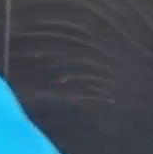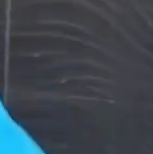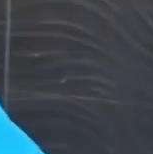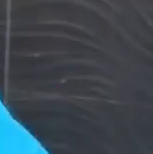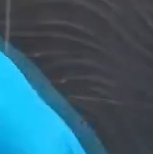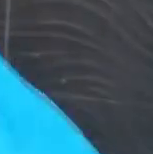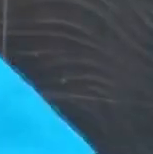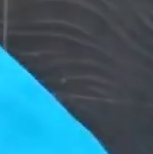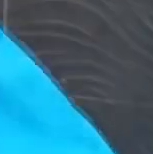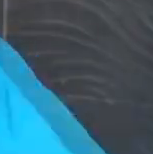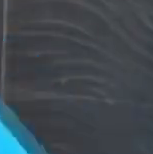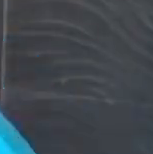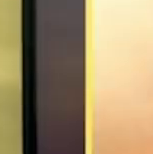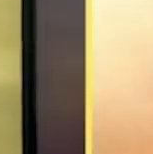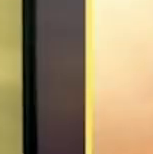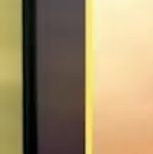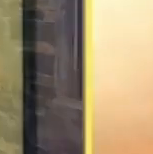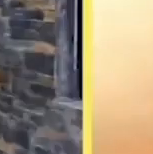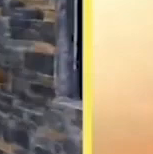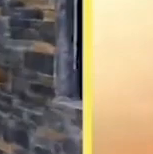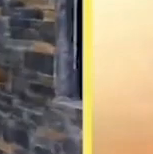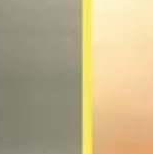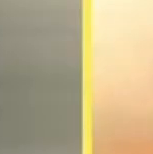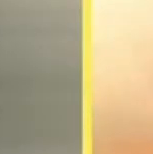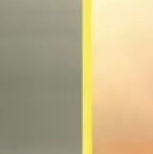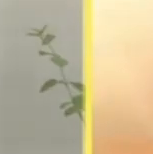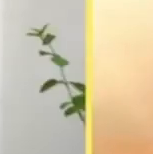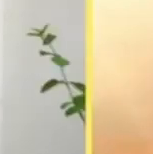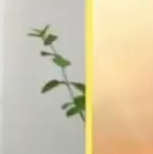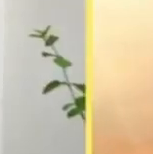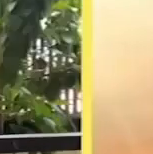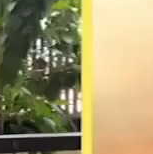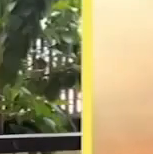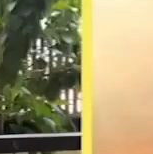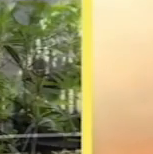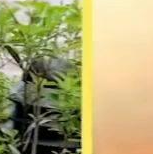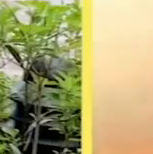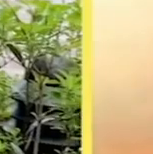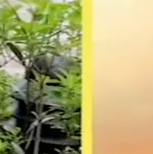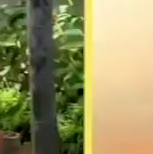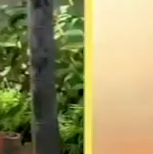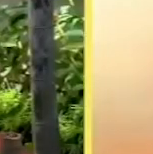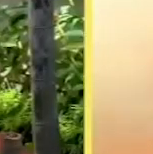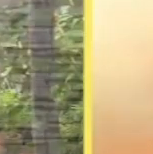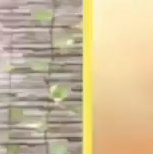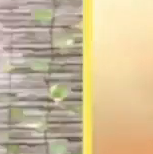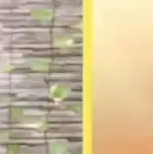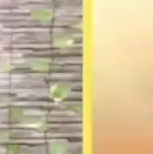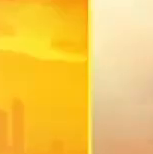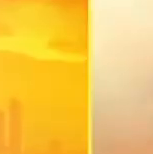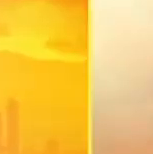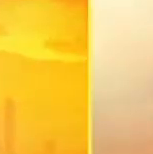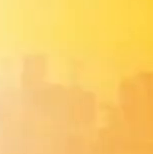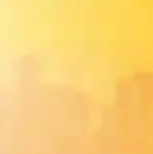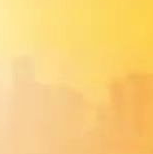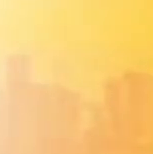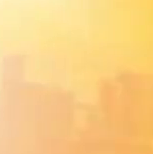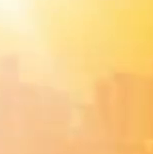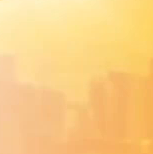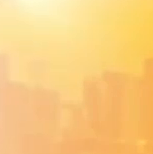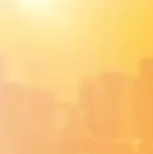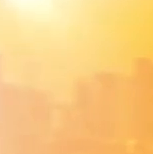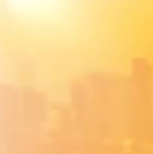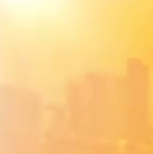ang saya-saya. Sa unang hirit, unang hirit, unang hirit, mangunguna ka.